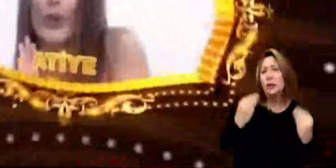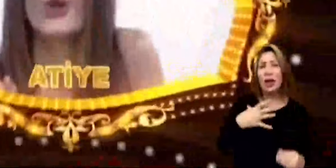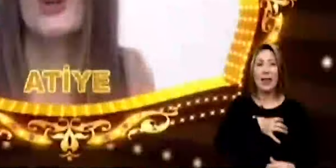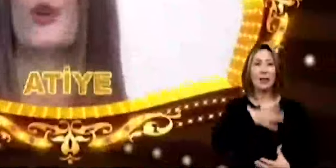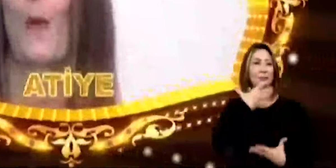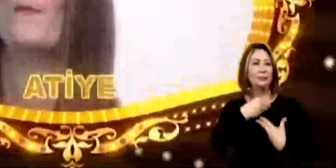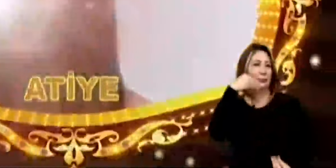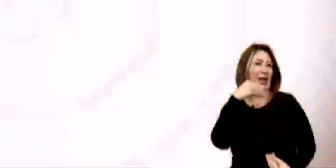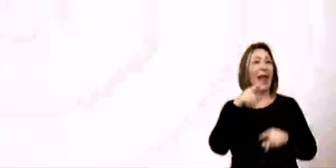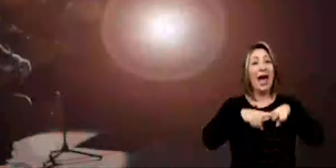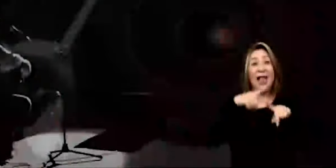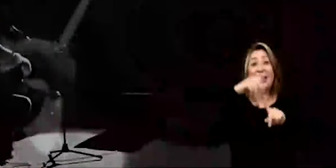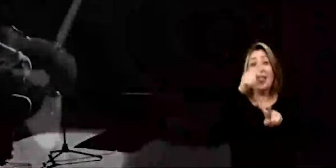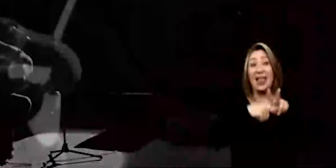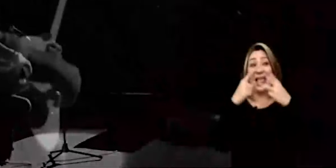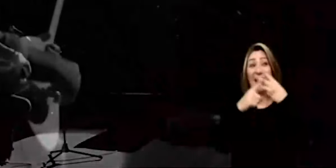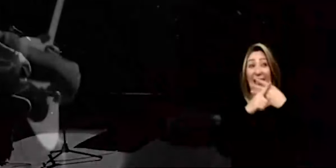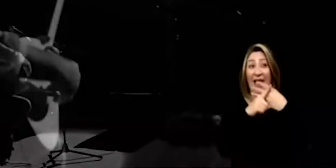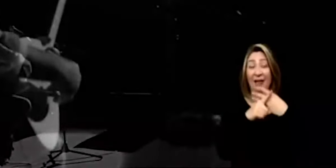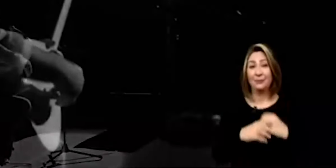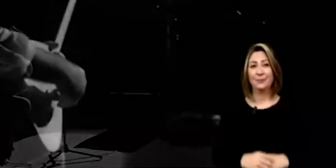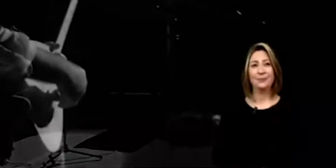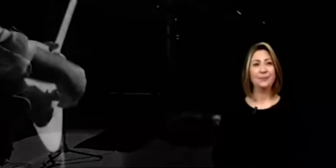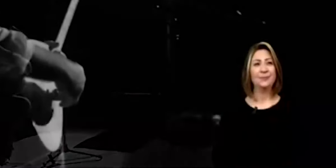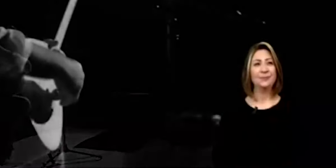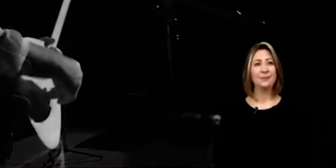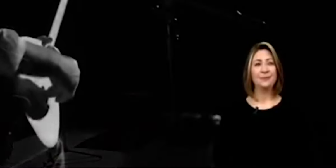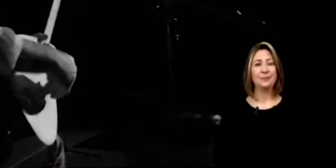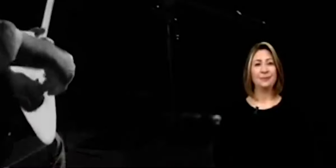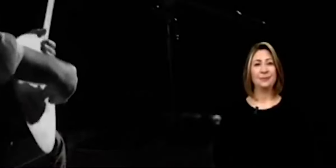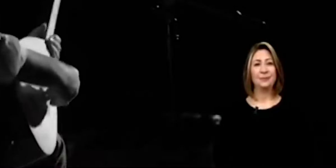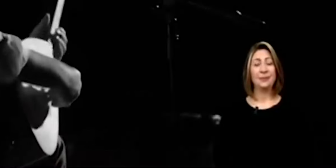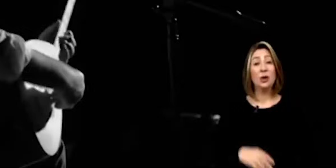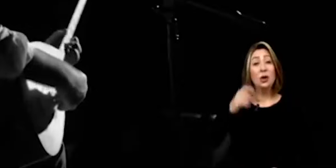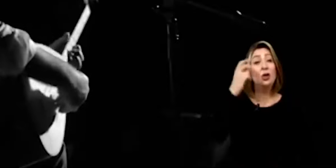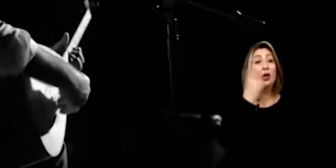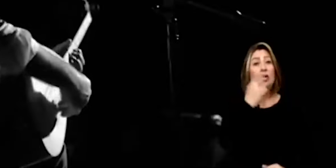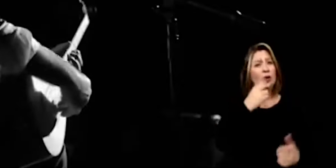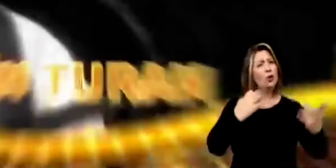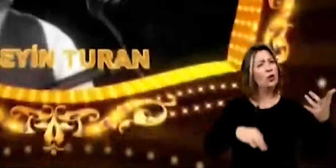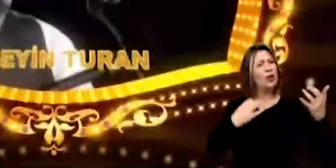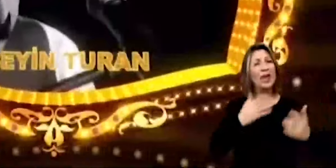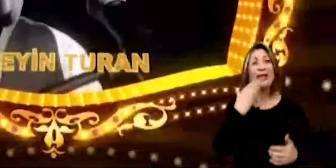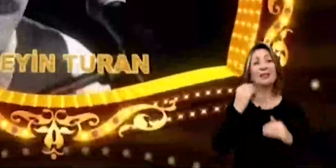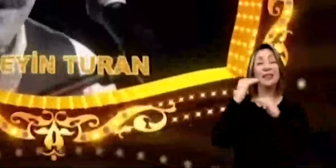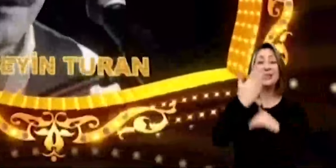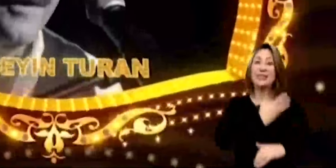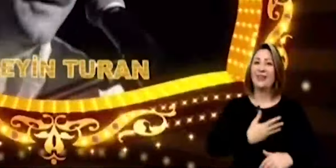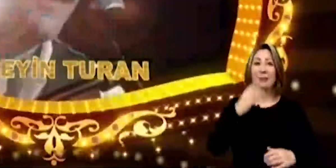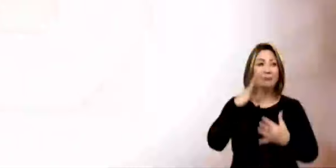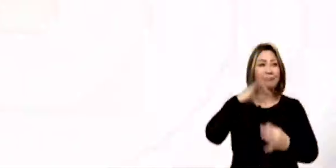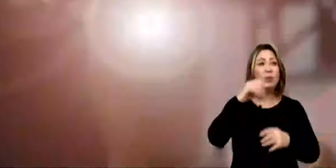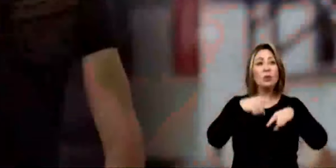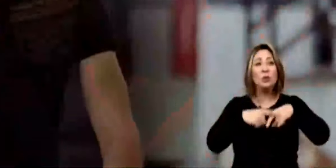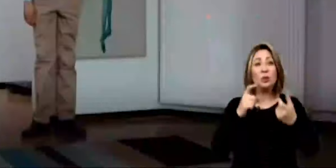güzel şarkıcı Atiye. Niye benim gamlı gönlüm? Türküleri gençlere sevdiren ozan Hüseyin